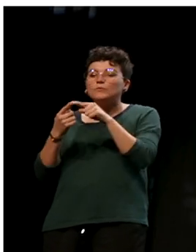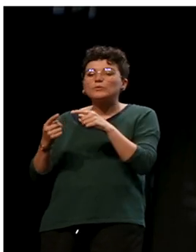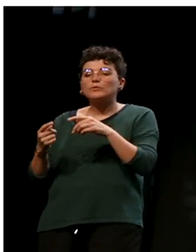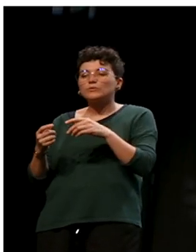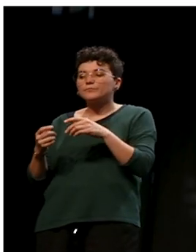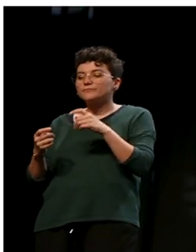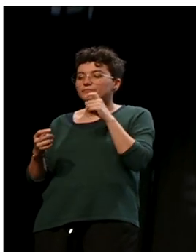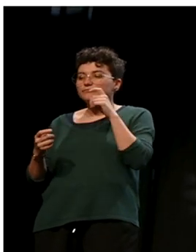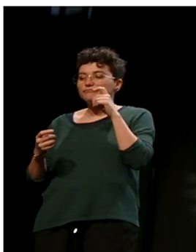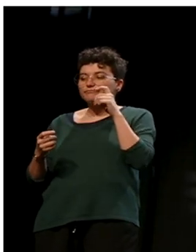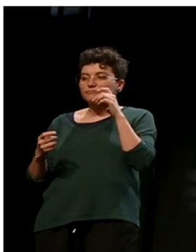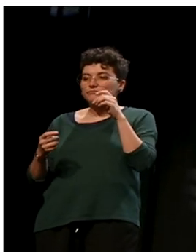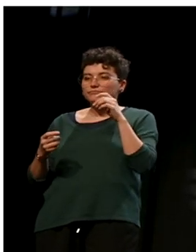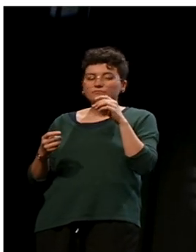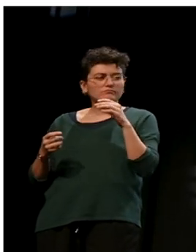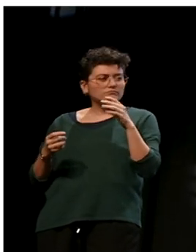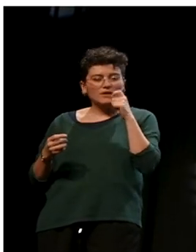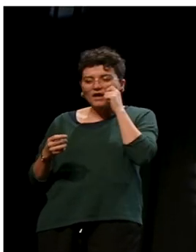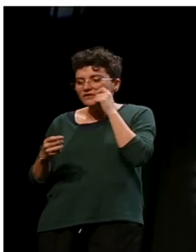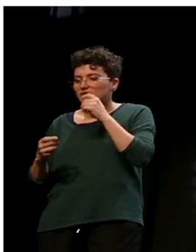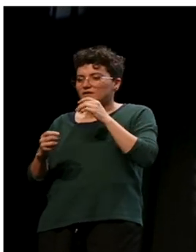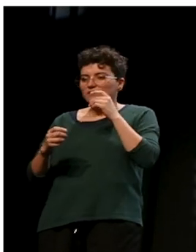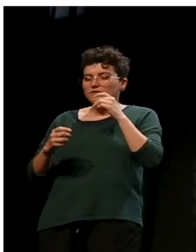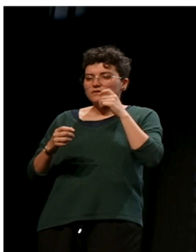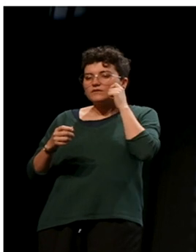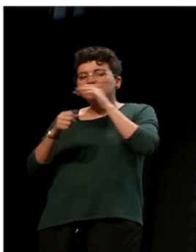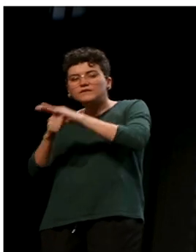toutes les IA. Et des IA en général, en plus. Voilà,